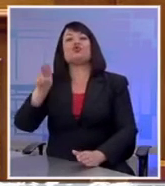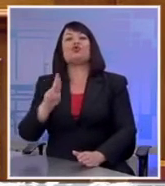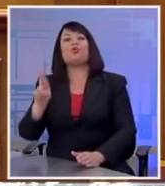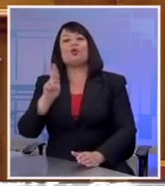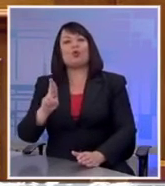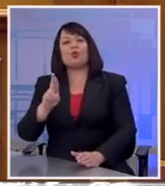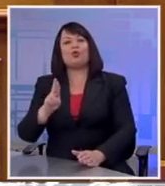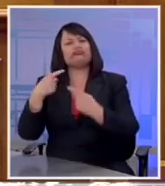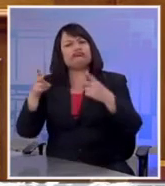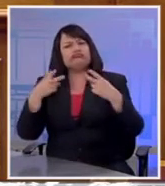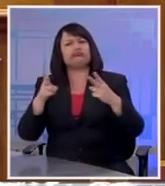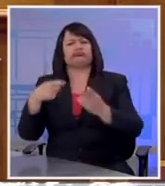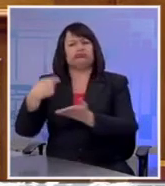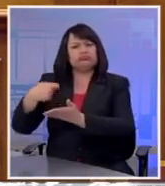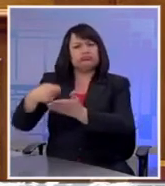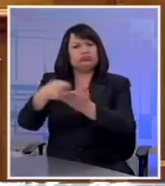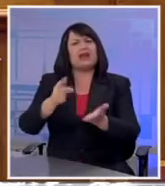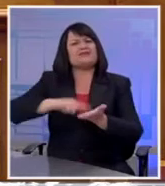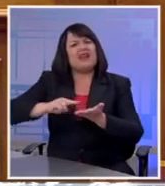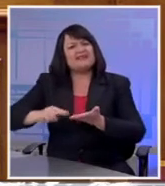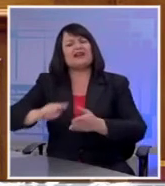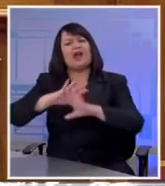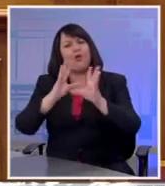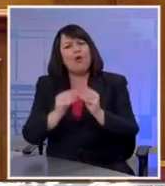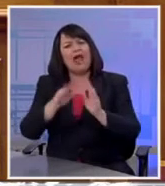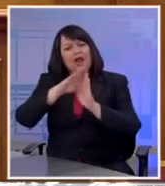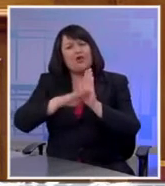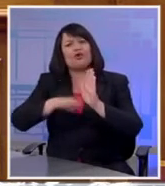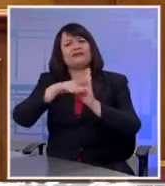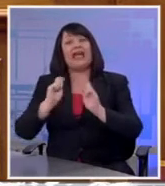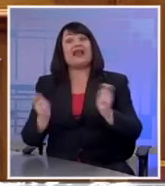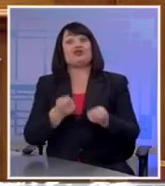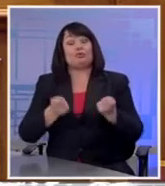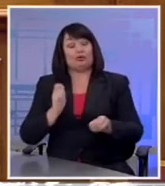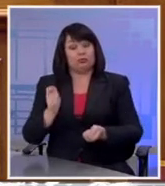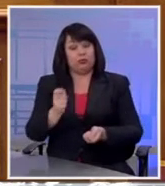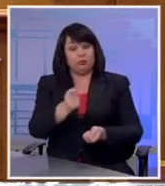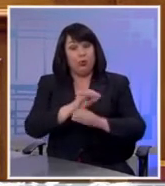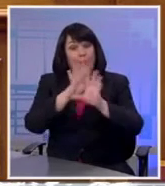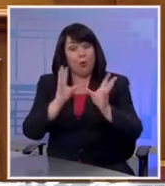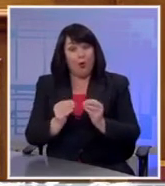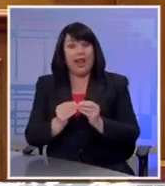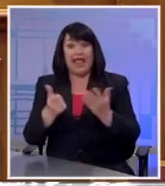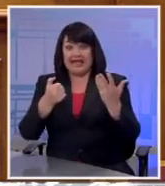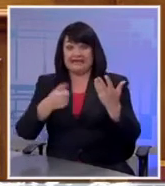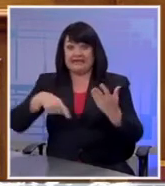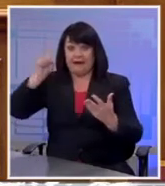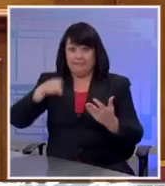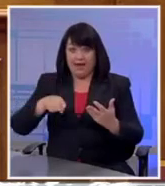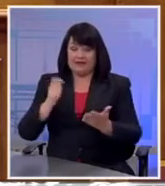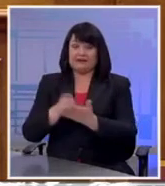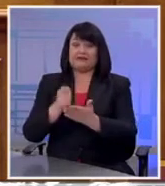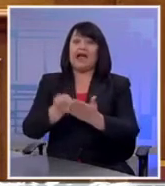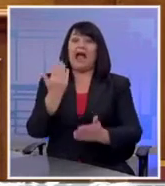κανόνες πλουραλισμού, να πληρώνουν τα ασφαλιστικά τους, να πληρώνουν τους εργαζομένους, και μέσα σε 60 μέρες όποιος δεν